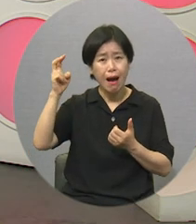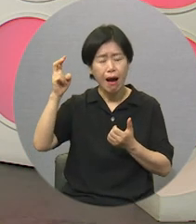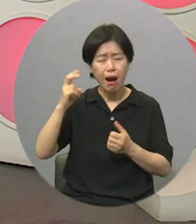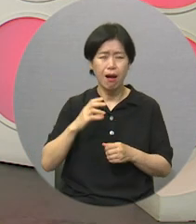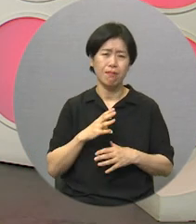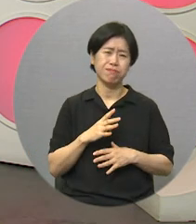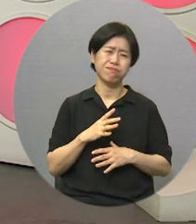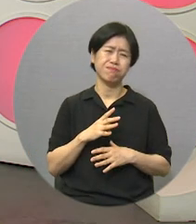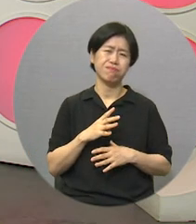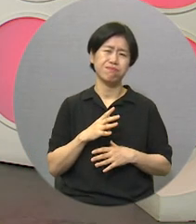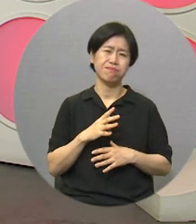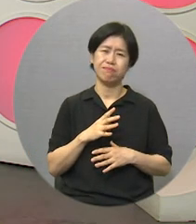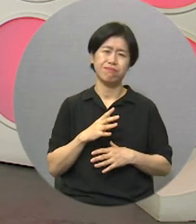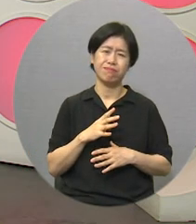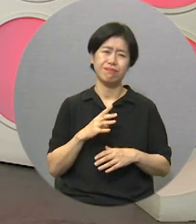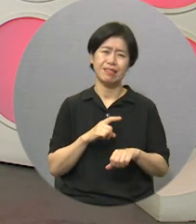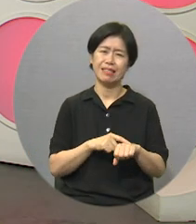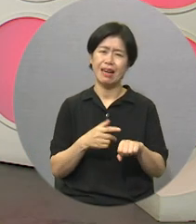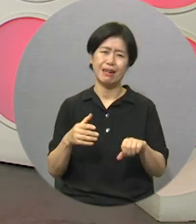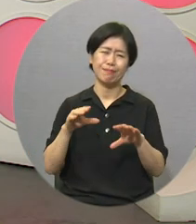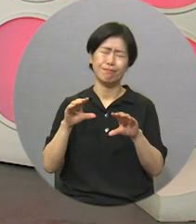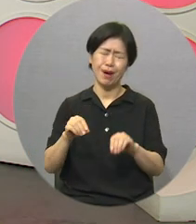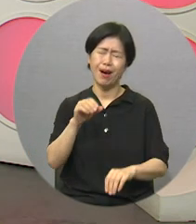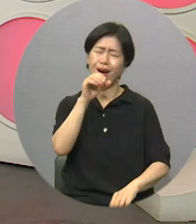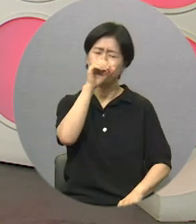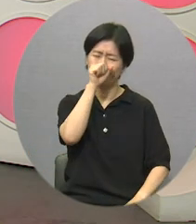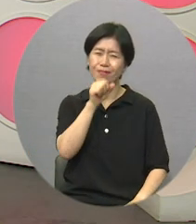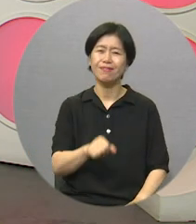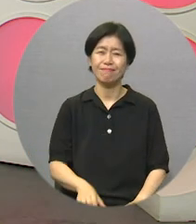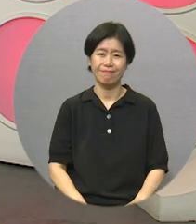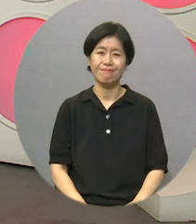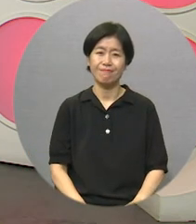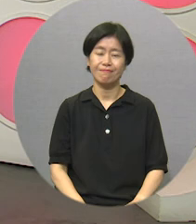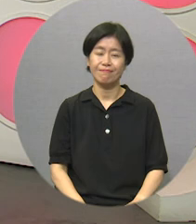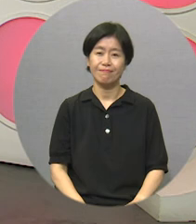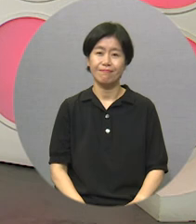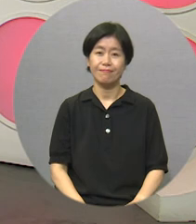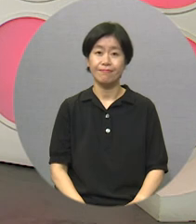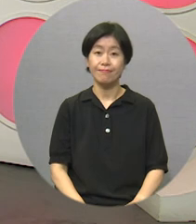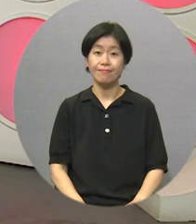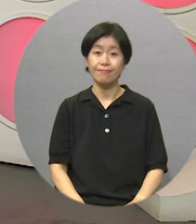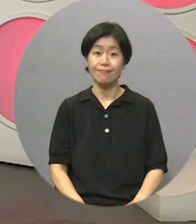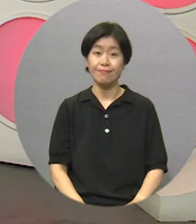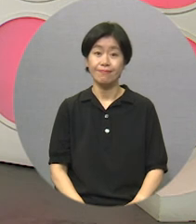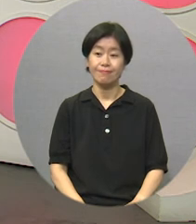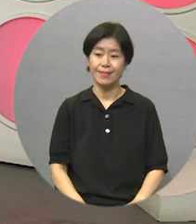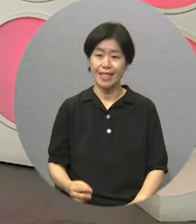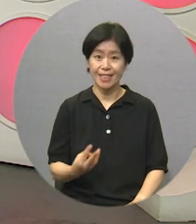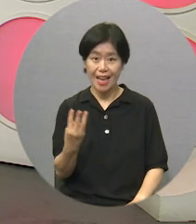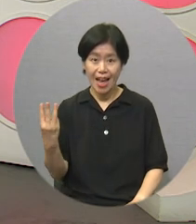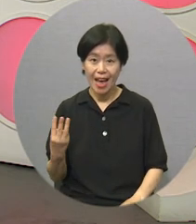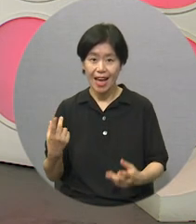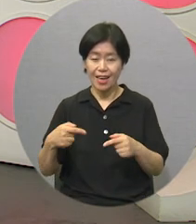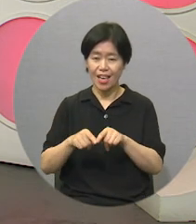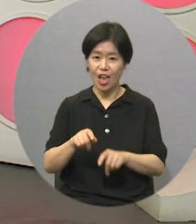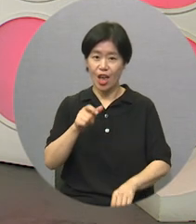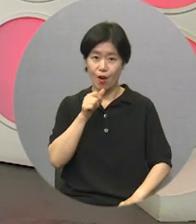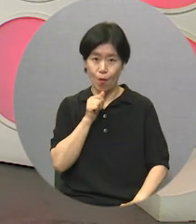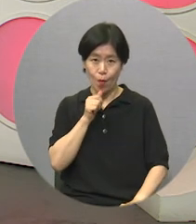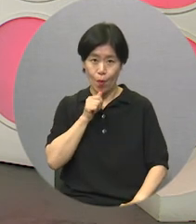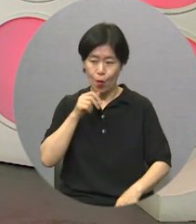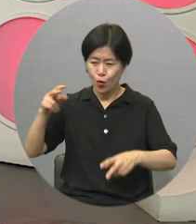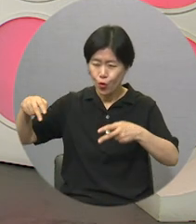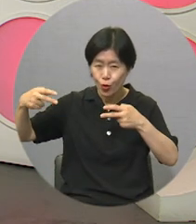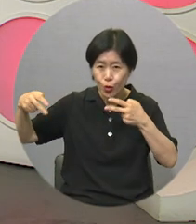시간이 조금만 늦게 오면 좋겠다는 생각이 들었습니다. 함께 콩국수를 먹으며